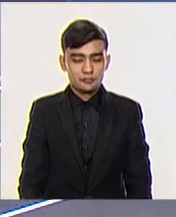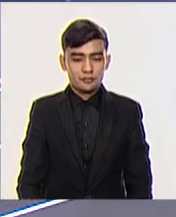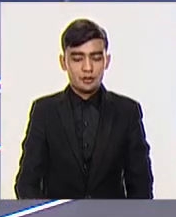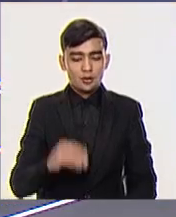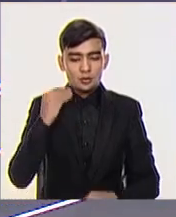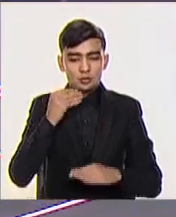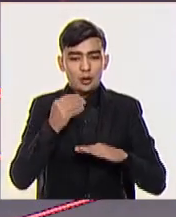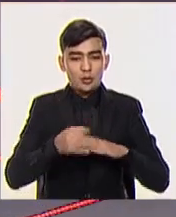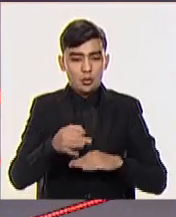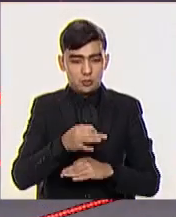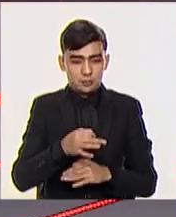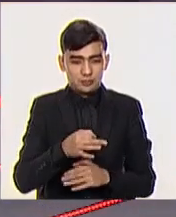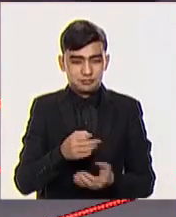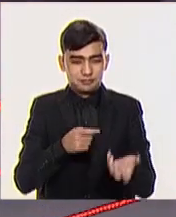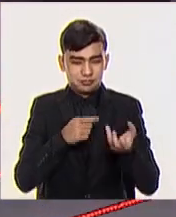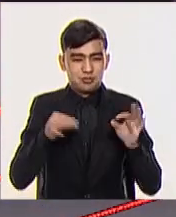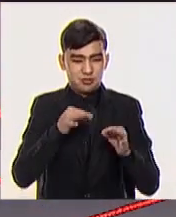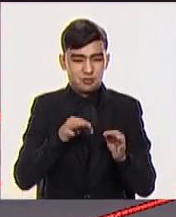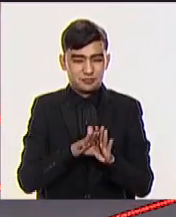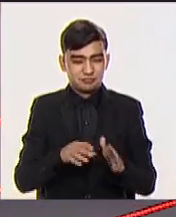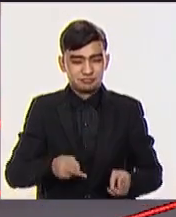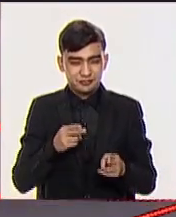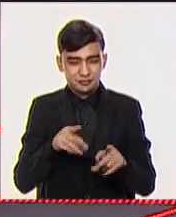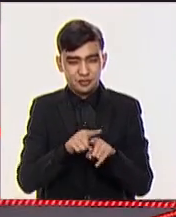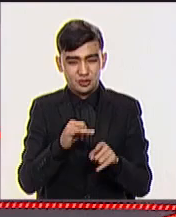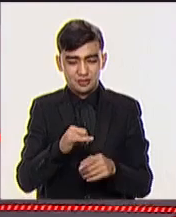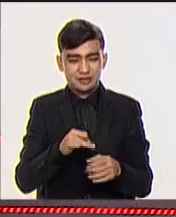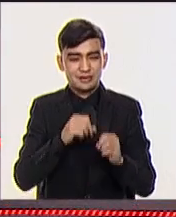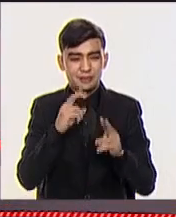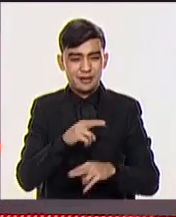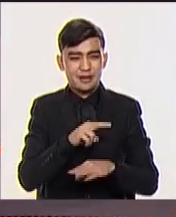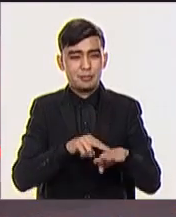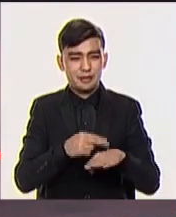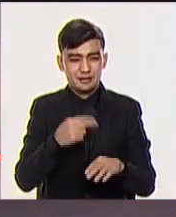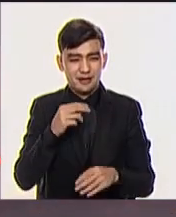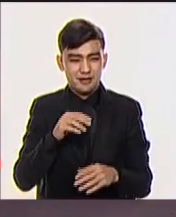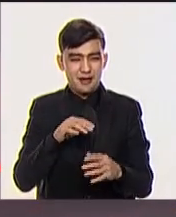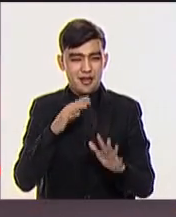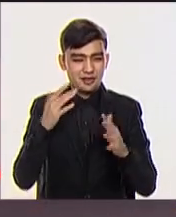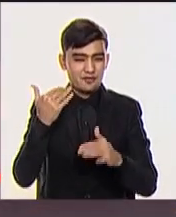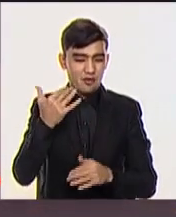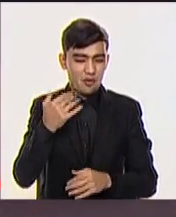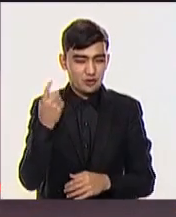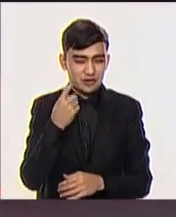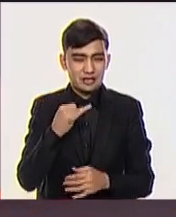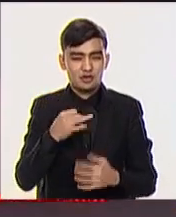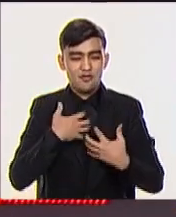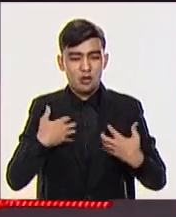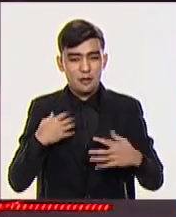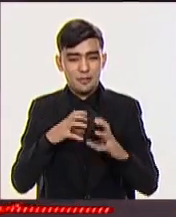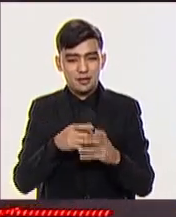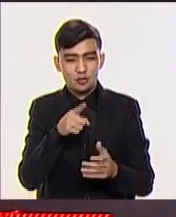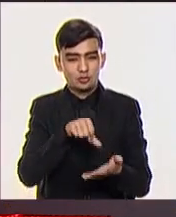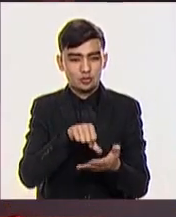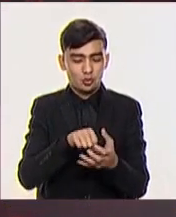В Туркестанской области в браконьерстве подозревают сотрудника территориальной инспекции лесного хозяйства и животного мира. Он был в группе